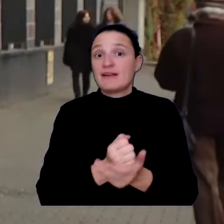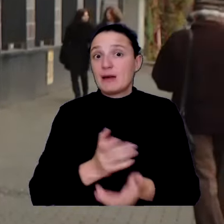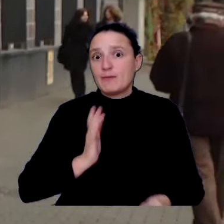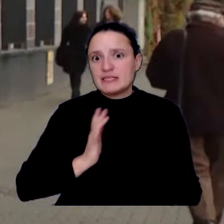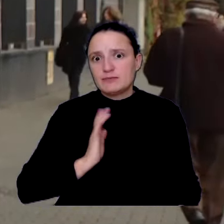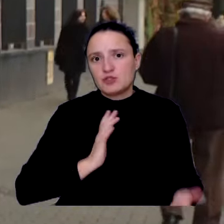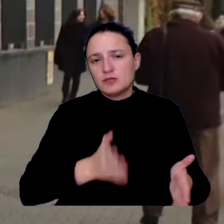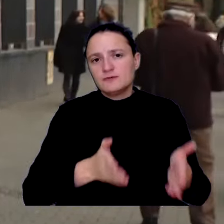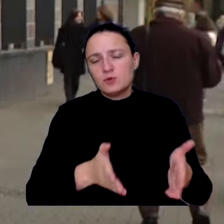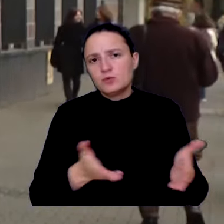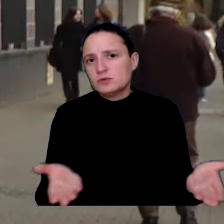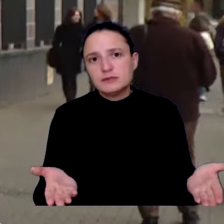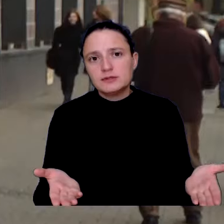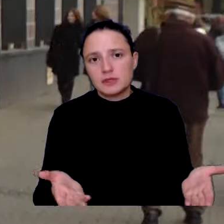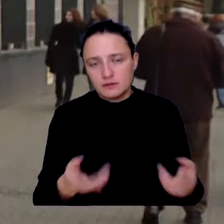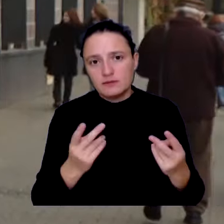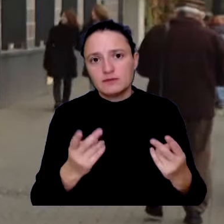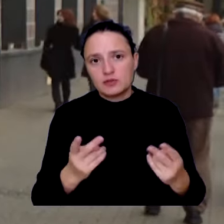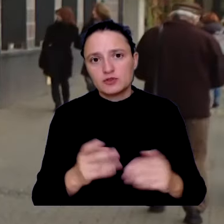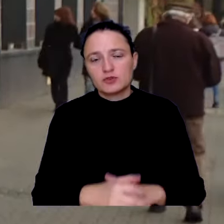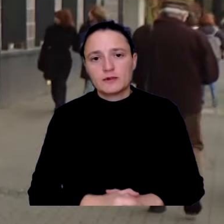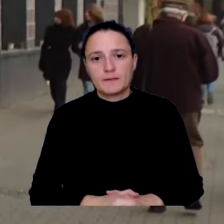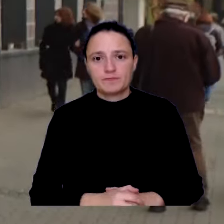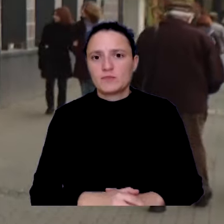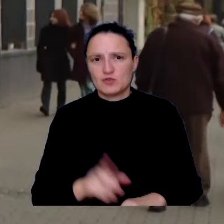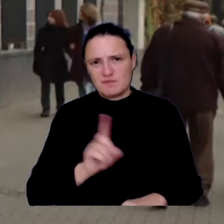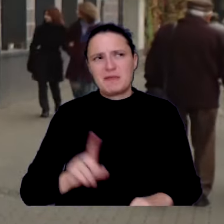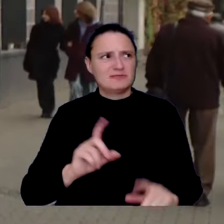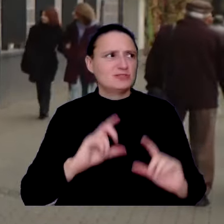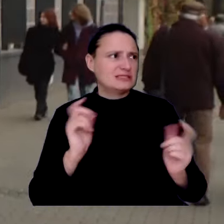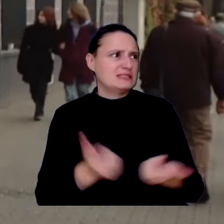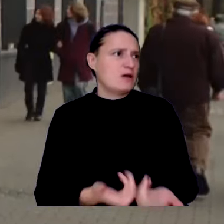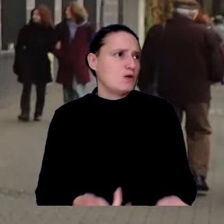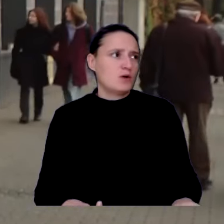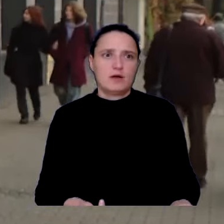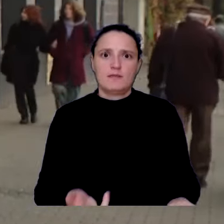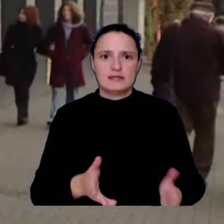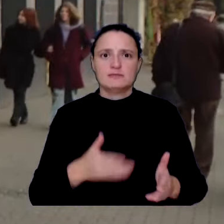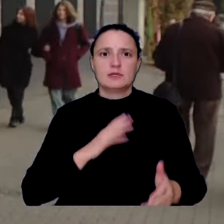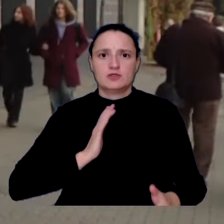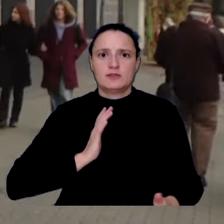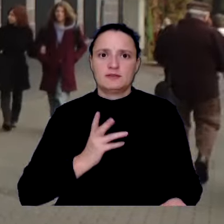użytkowników ruchu drogowego, bezpieczeństwie państwa przede wszystkim.